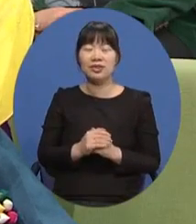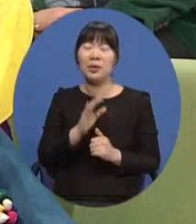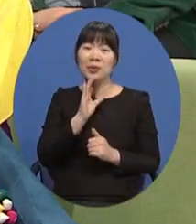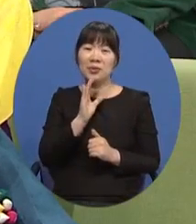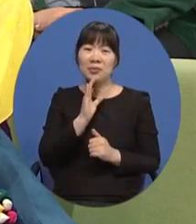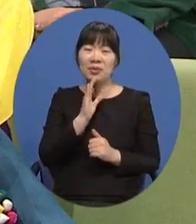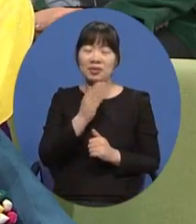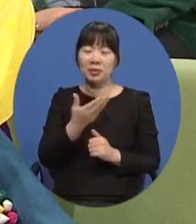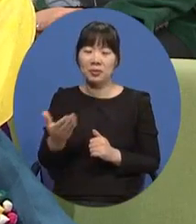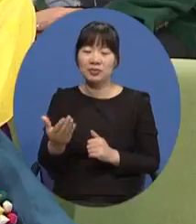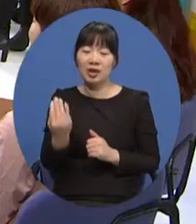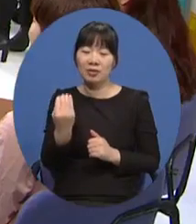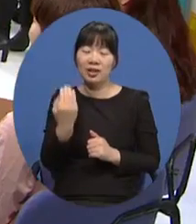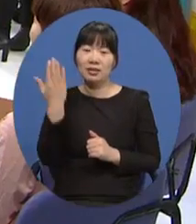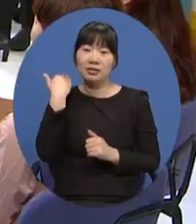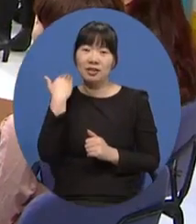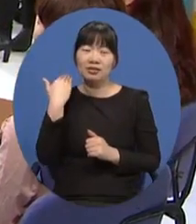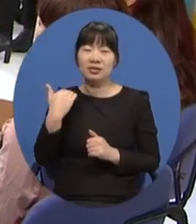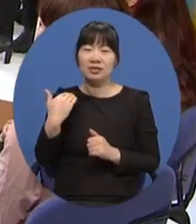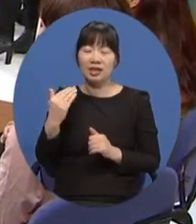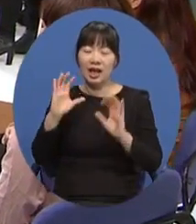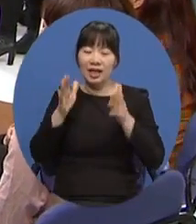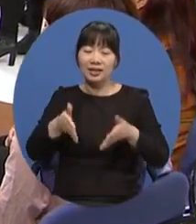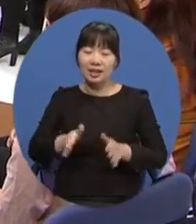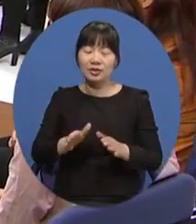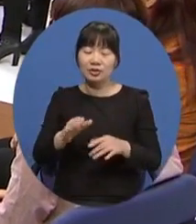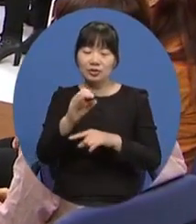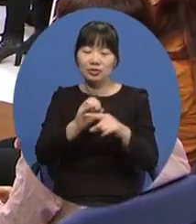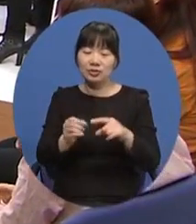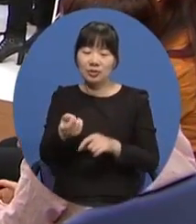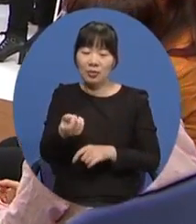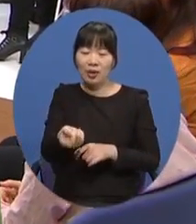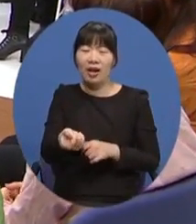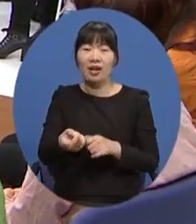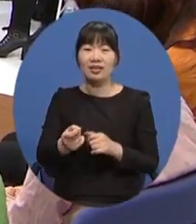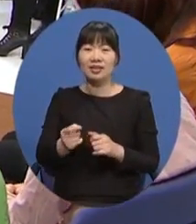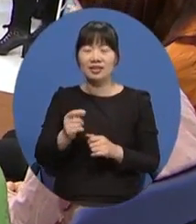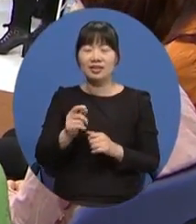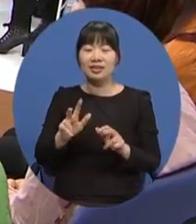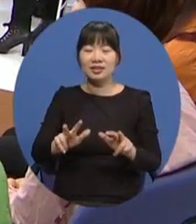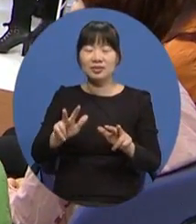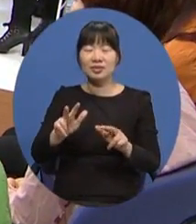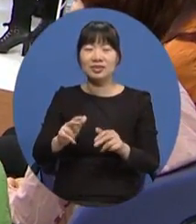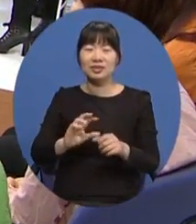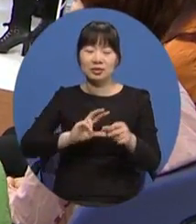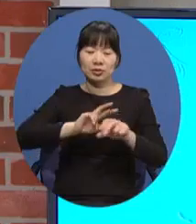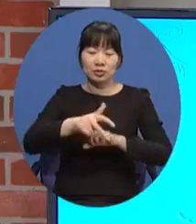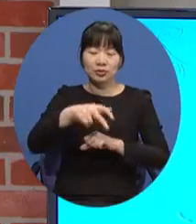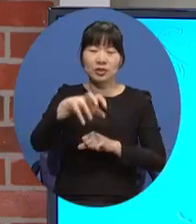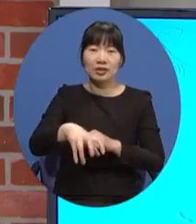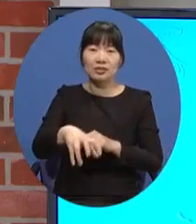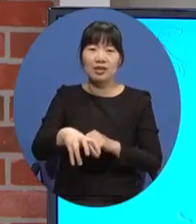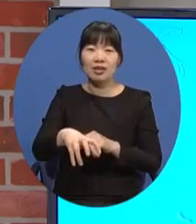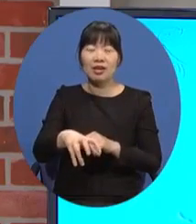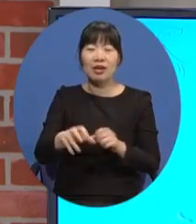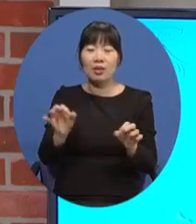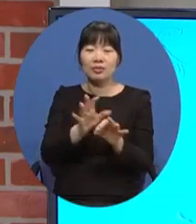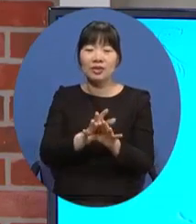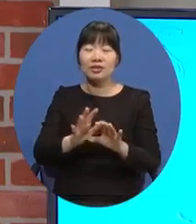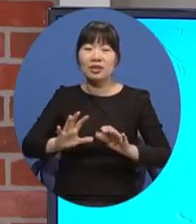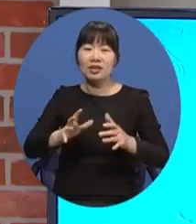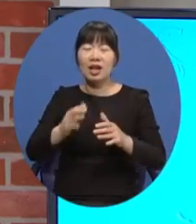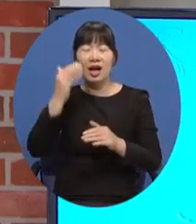정말 여러분 얼마 전에 이 저출산 문제로 나라야, 이 지구상에서 지도상에서 없어질